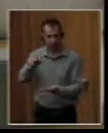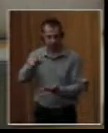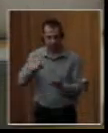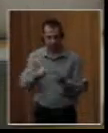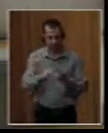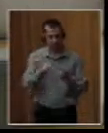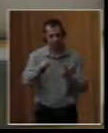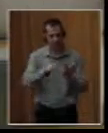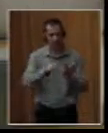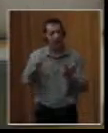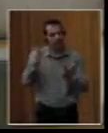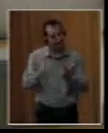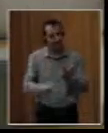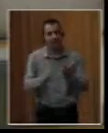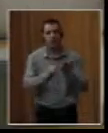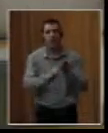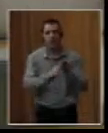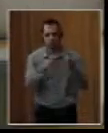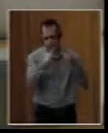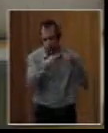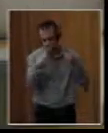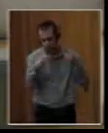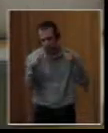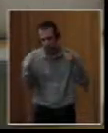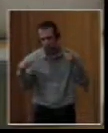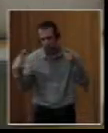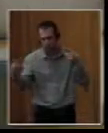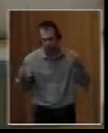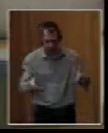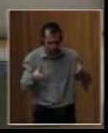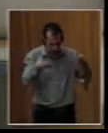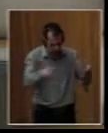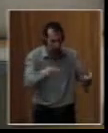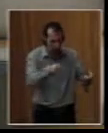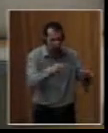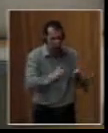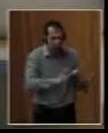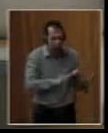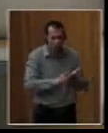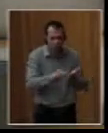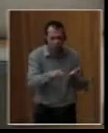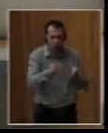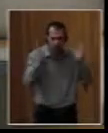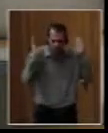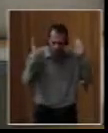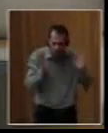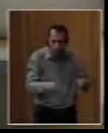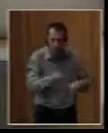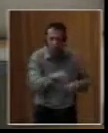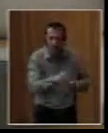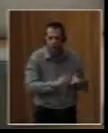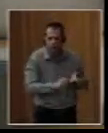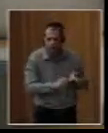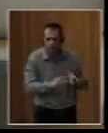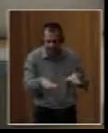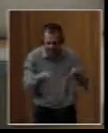νομοθεσία που μπορεί να χρησιμοποιηθεί για να αναπτυχθεί μια πιο συνεκτική ή αν θέλετε μια